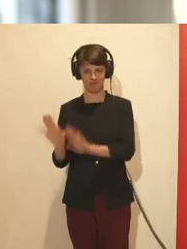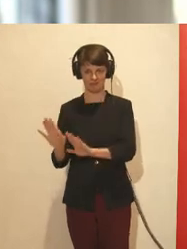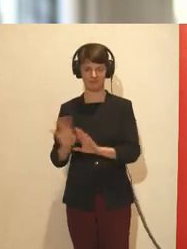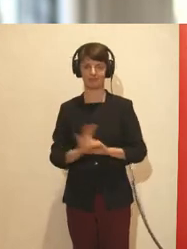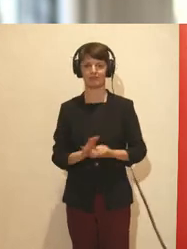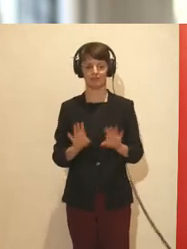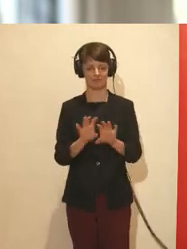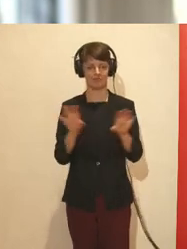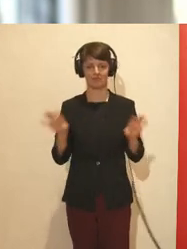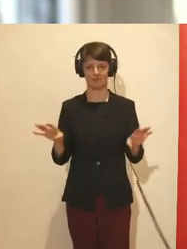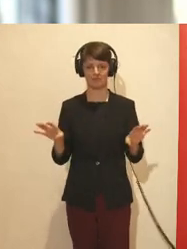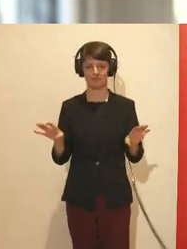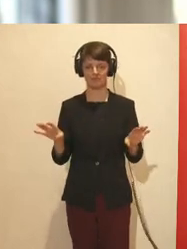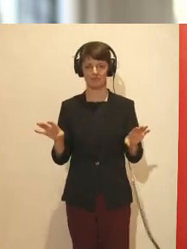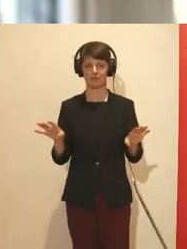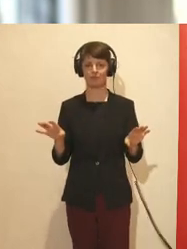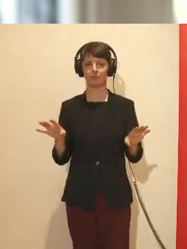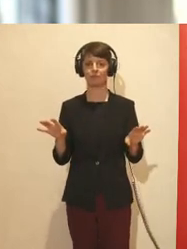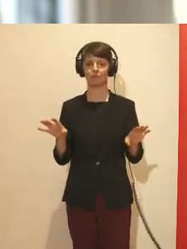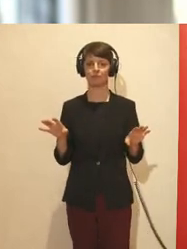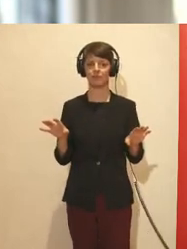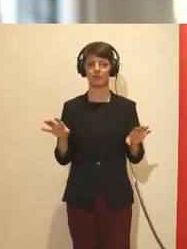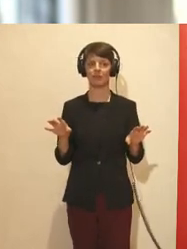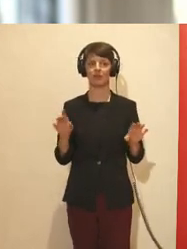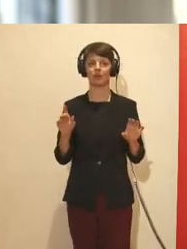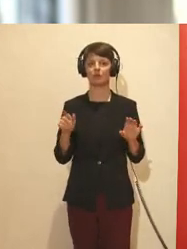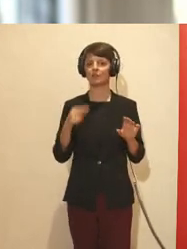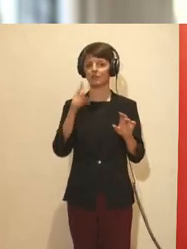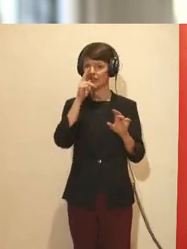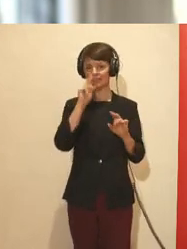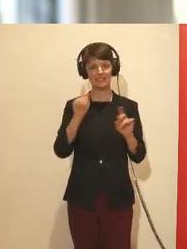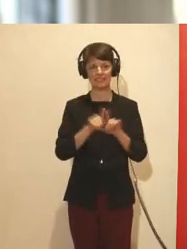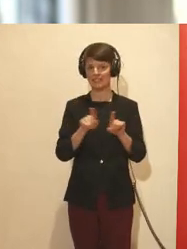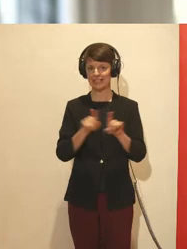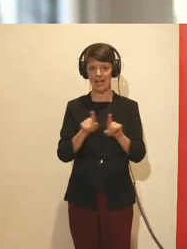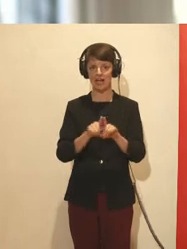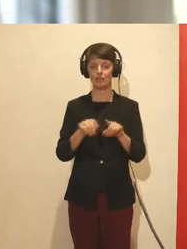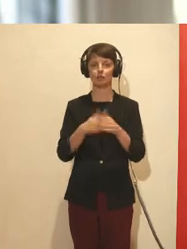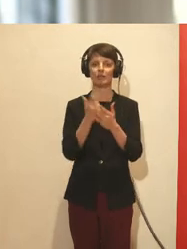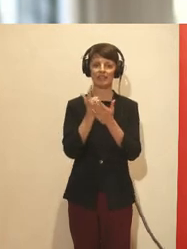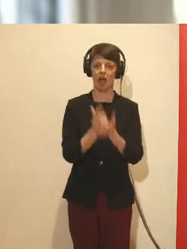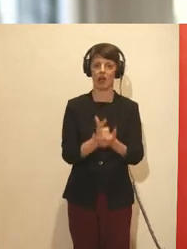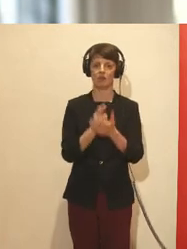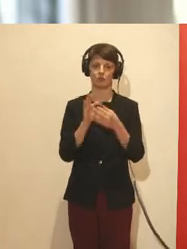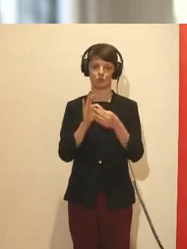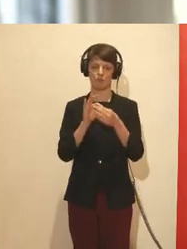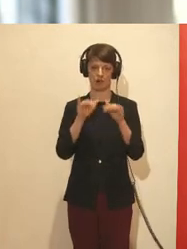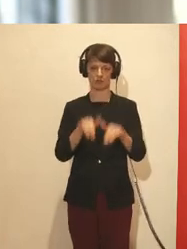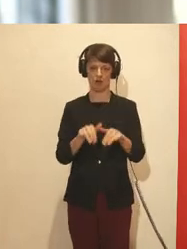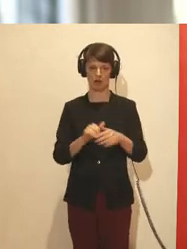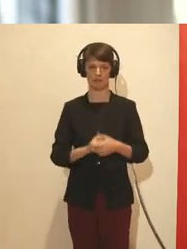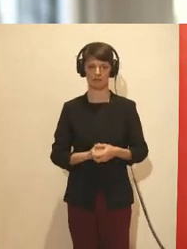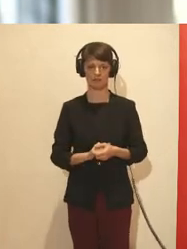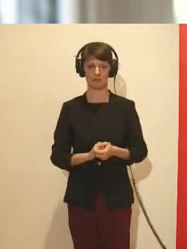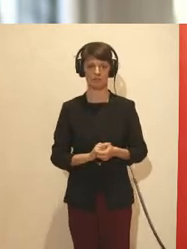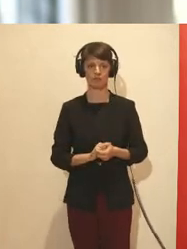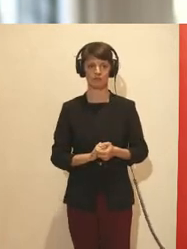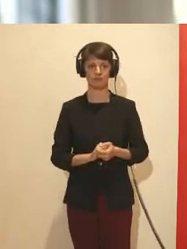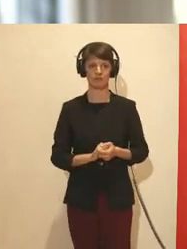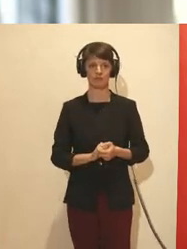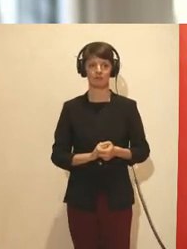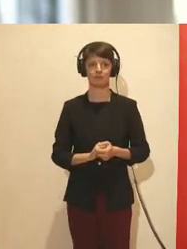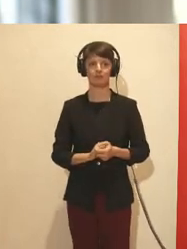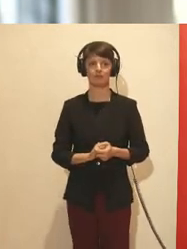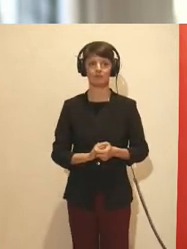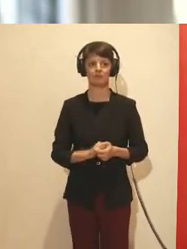arbeit der ungleichheit und mit den eltern zu tun ich denke